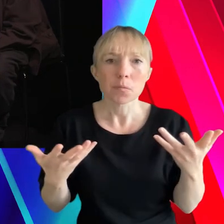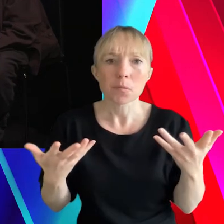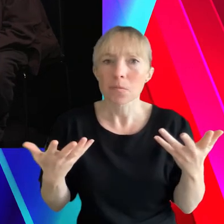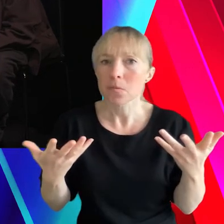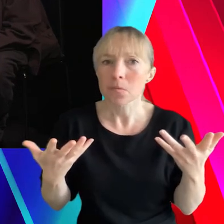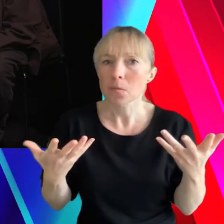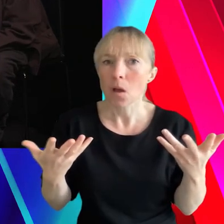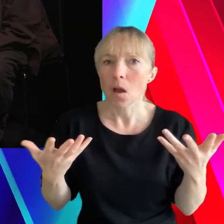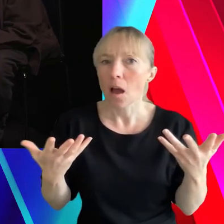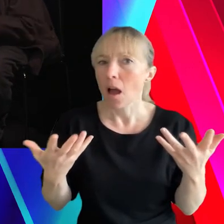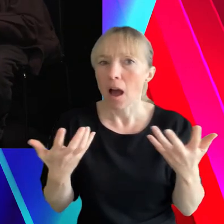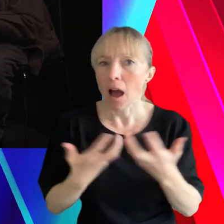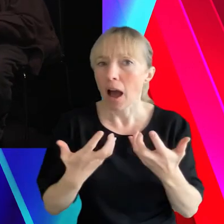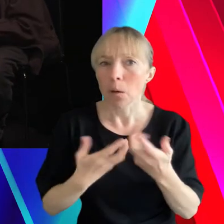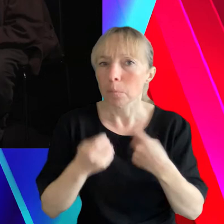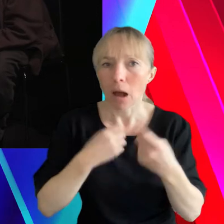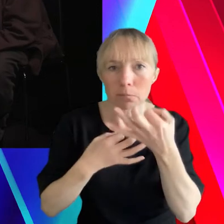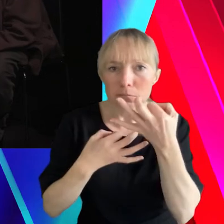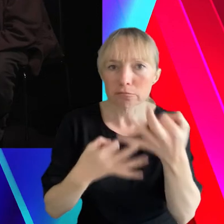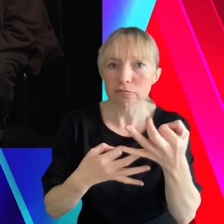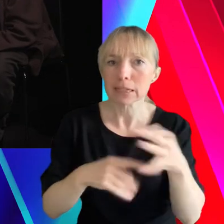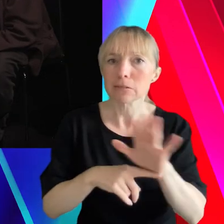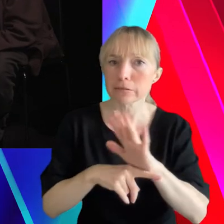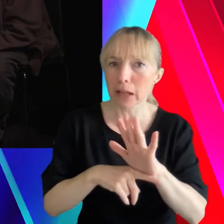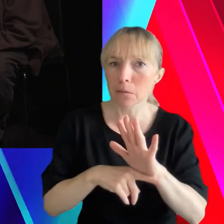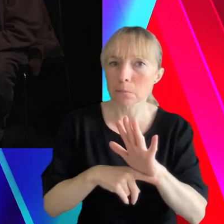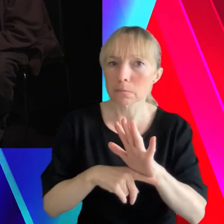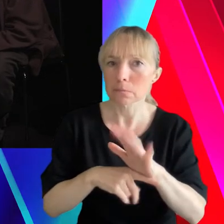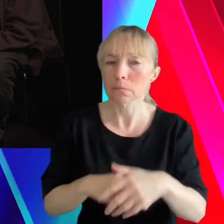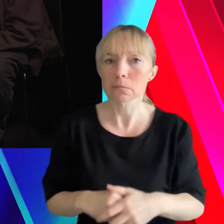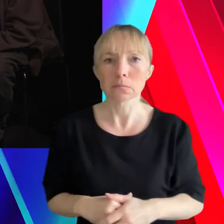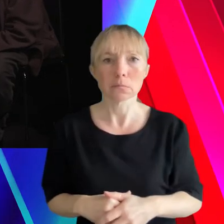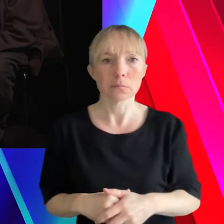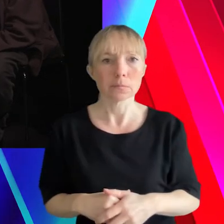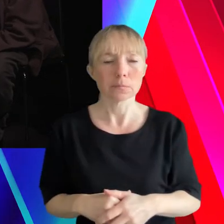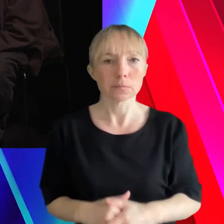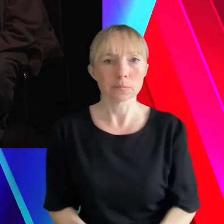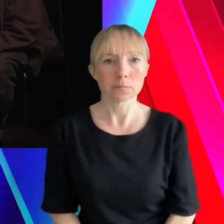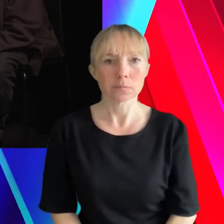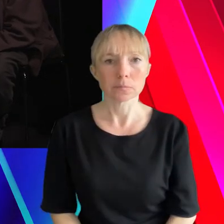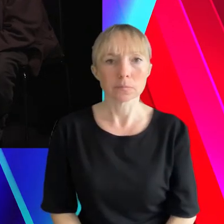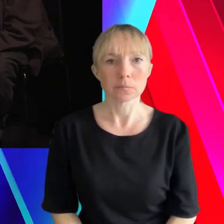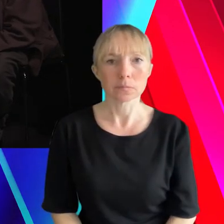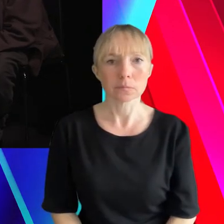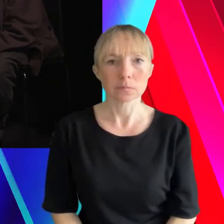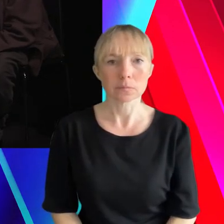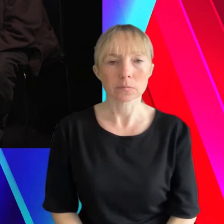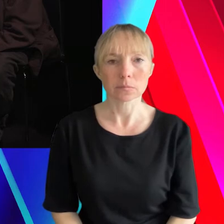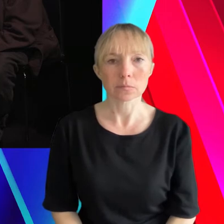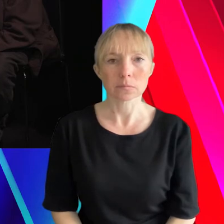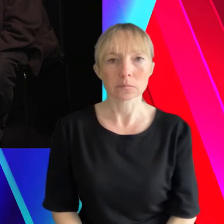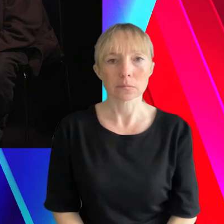filmmaking start very early on? What was the first thing that drew you to filmmaking? من اول که اولین فیلم کوتاهم